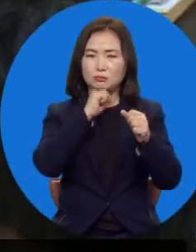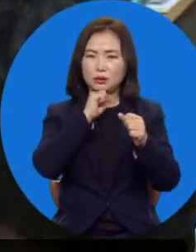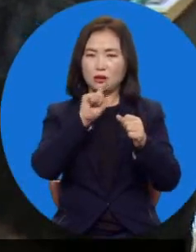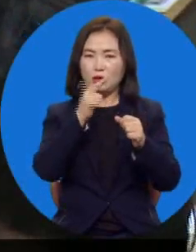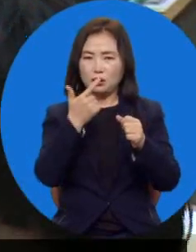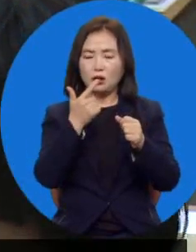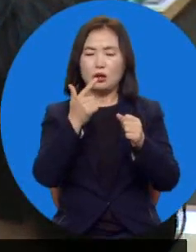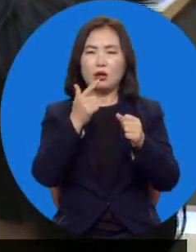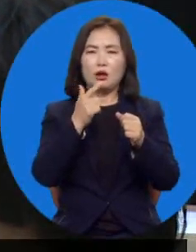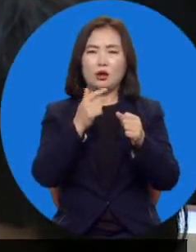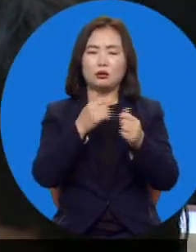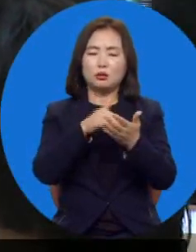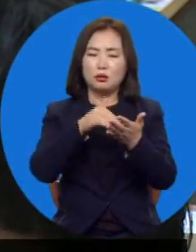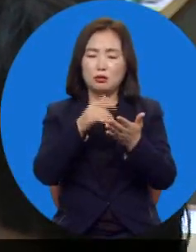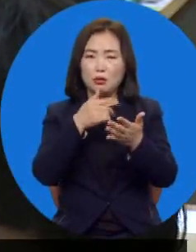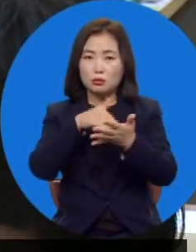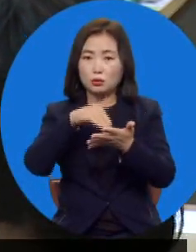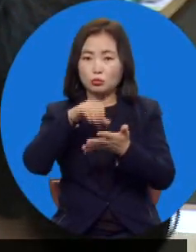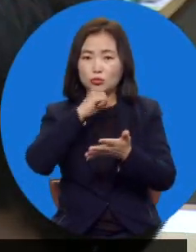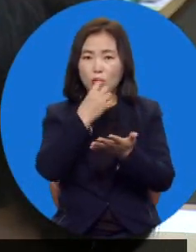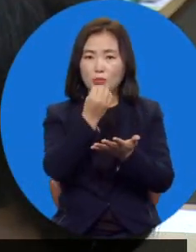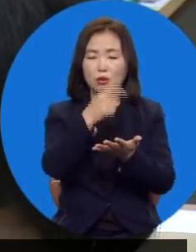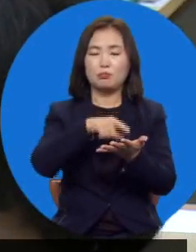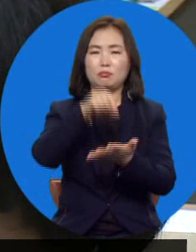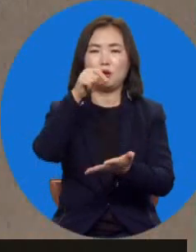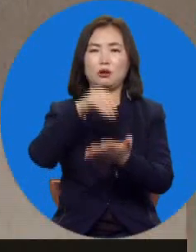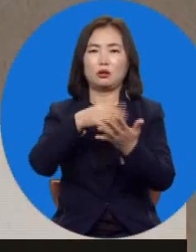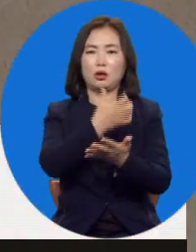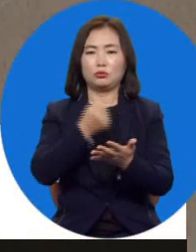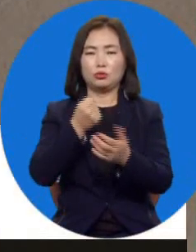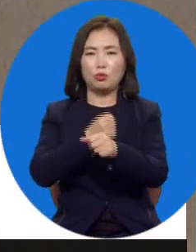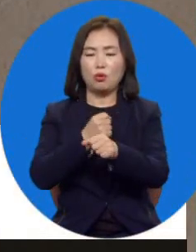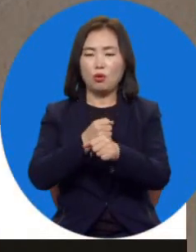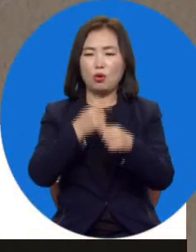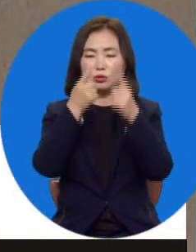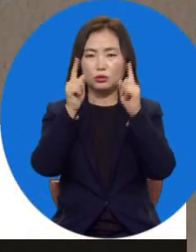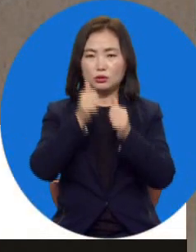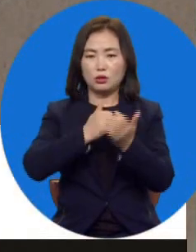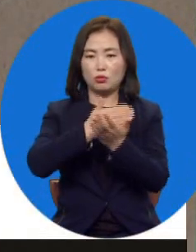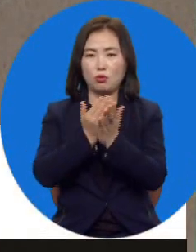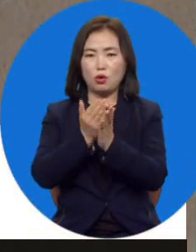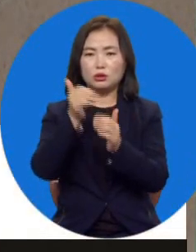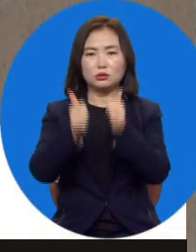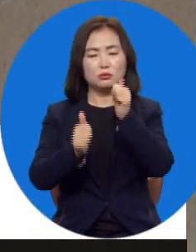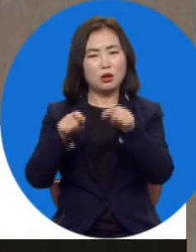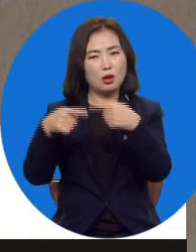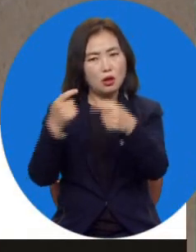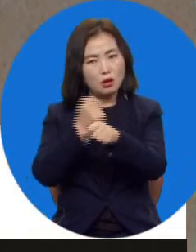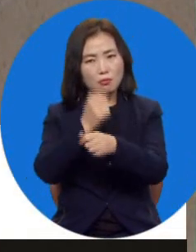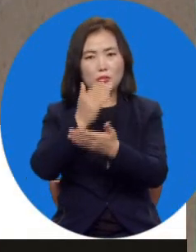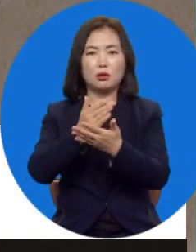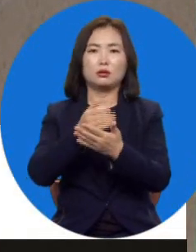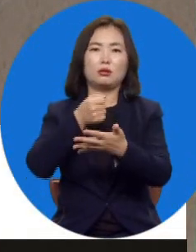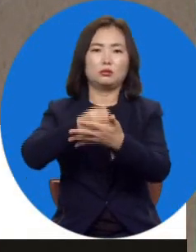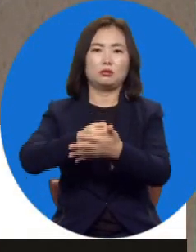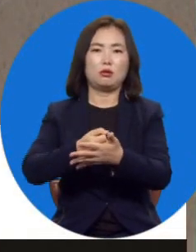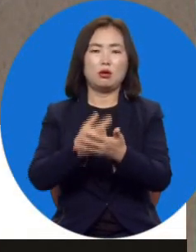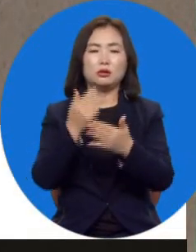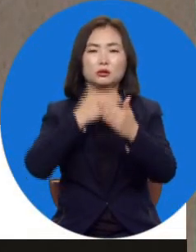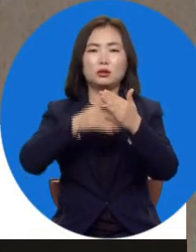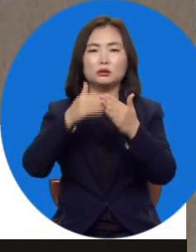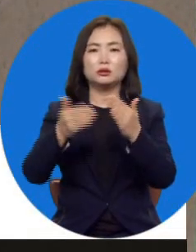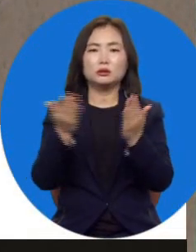예상 점수 를 파악해야 합니다 가채점 결과를 토대로 수시 대학별고사 응시 여부를 결정하거나 정시